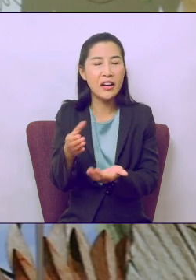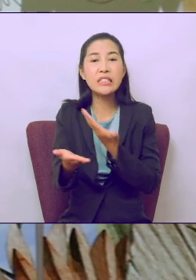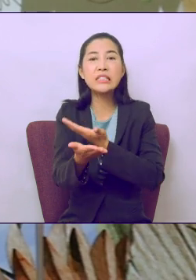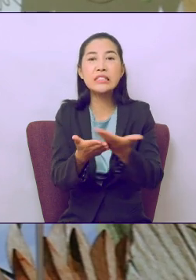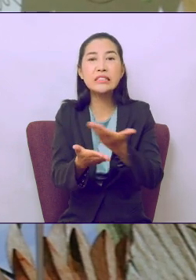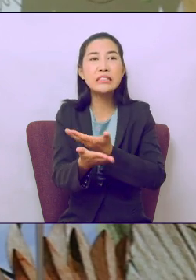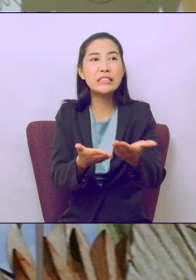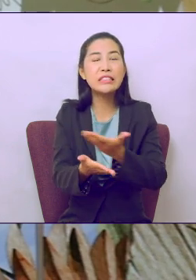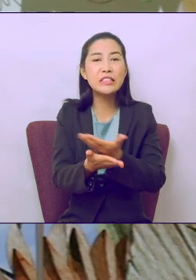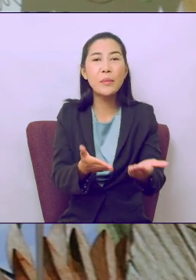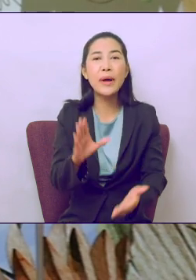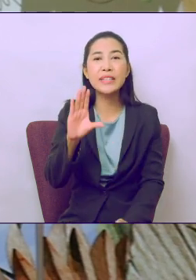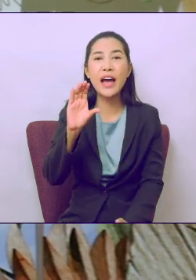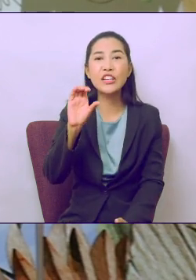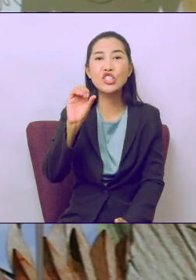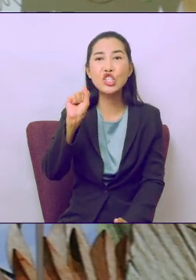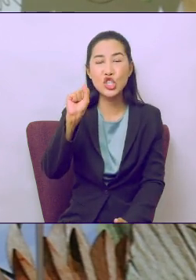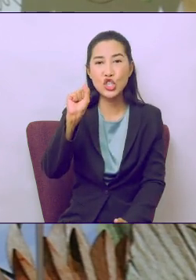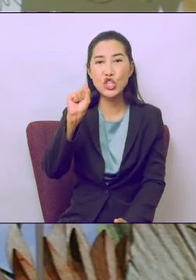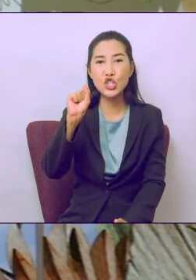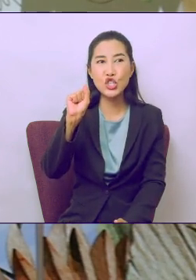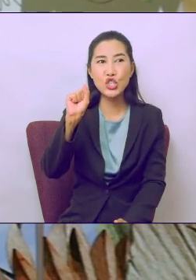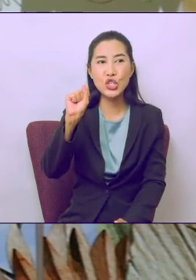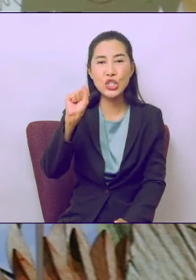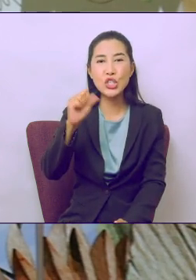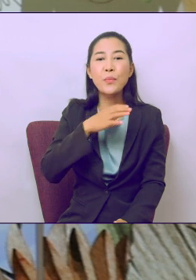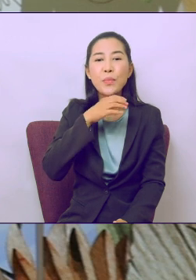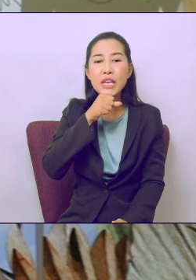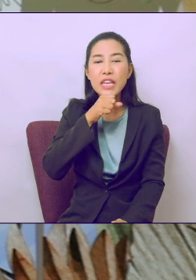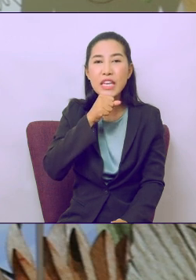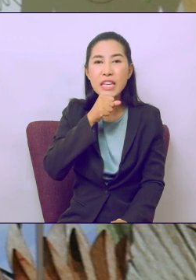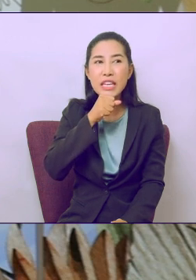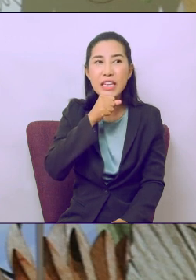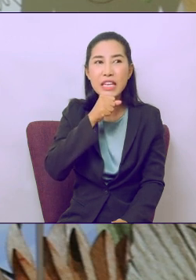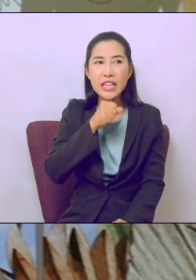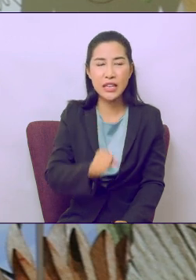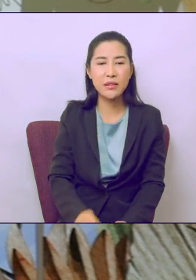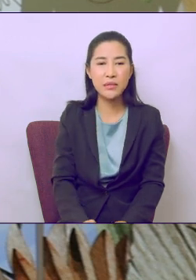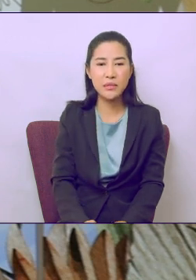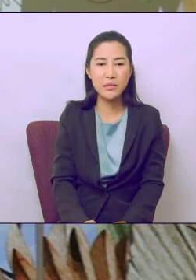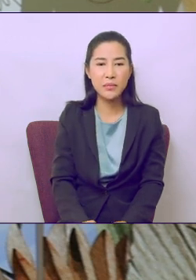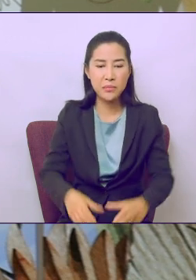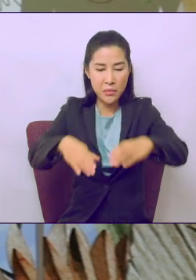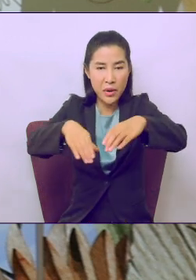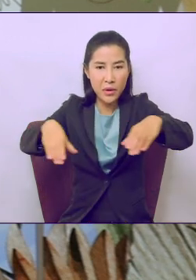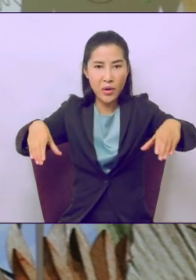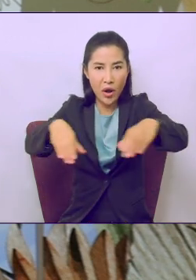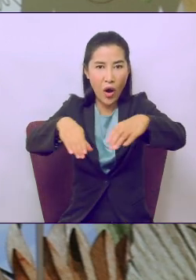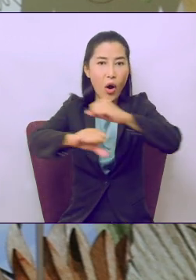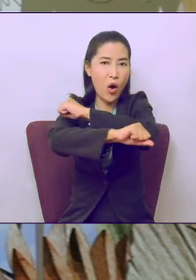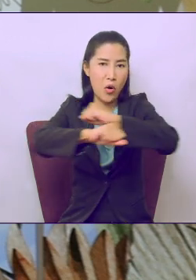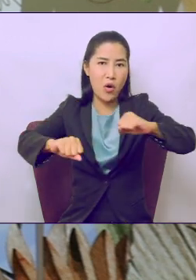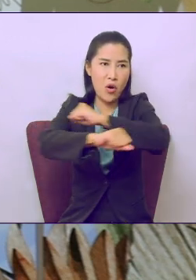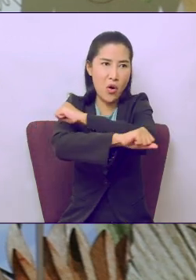ซื้อมาจาก shopeeสั่งมาจากเมืองจีน 250บาทนะฮะเป็นเป็นบอร์ดออกกำลังกายเนี่ยแหละครับเป็นเป็นบอร์ดเดี๋ยวๆ